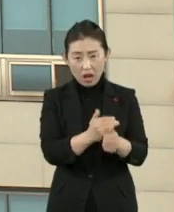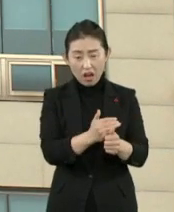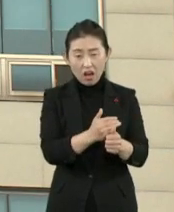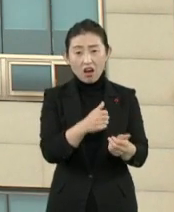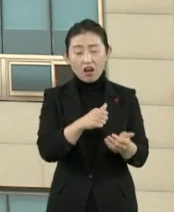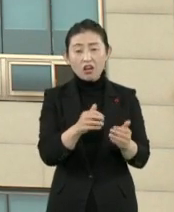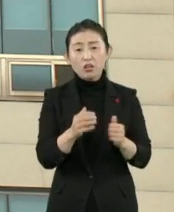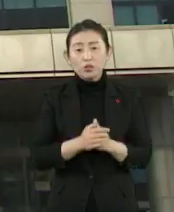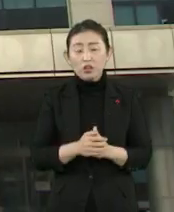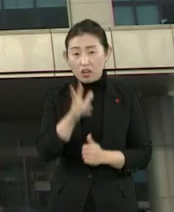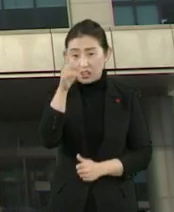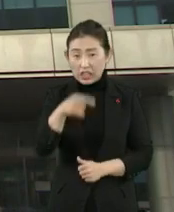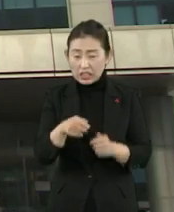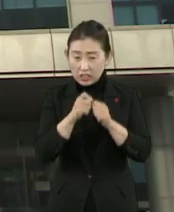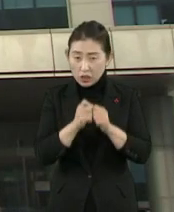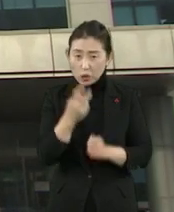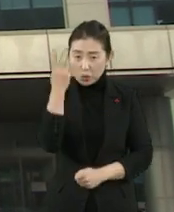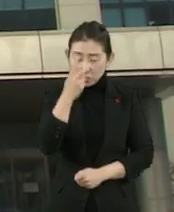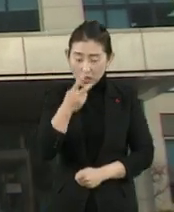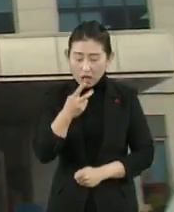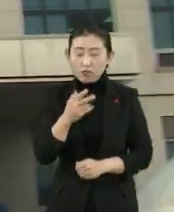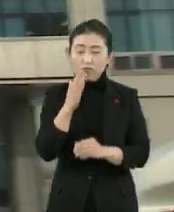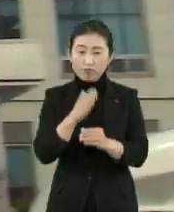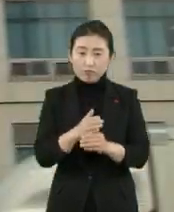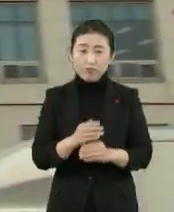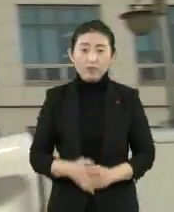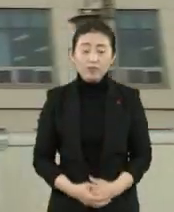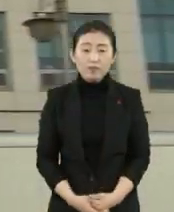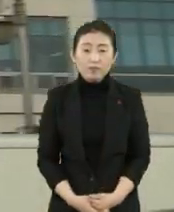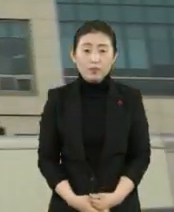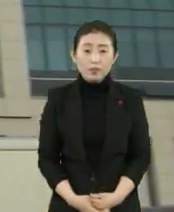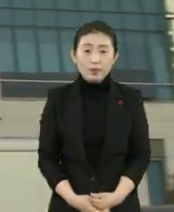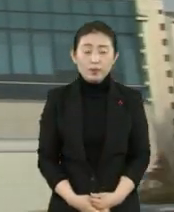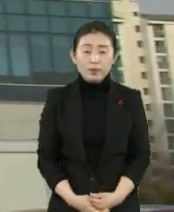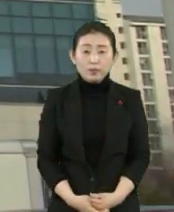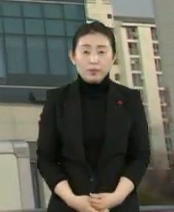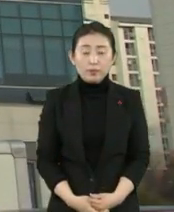가운데 경찰은 정확한 사인을 조사 중입니다. TJEB 김진석입니다.